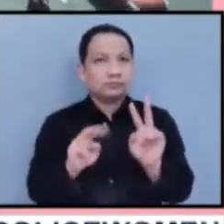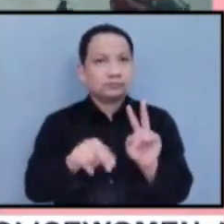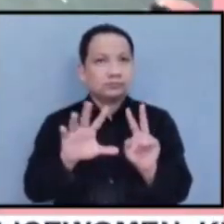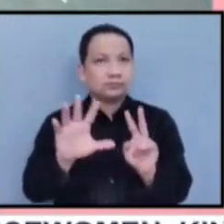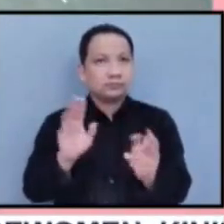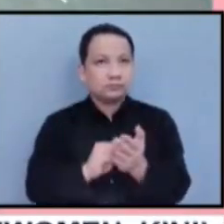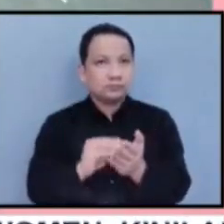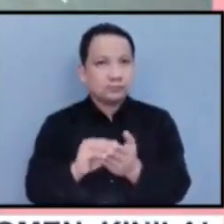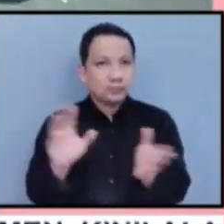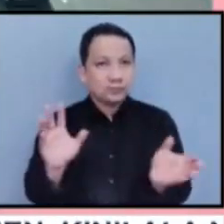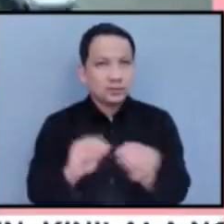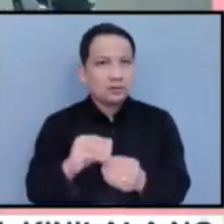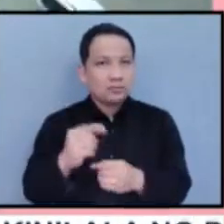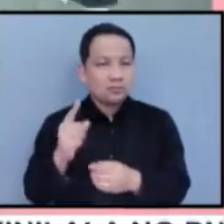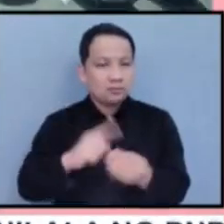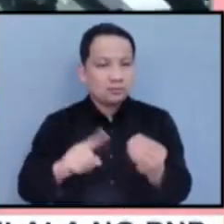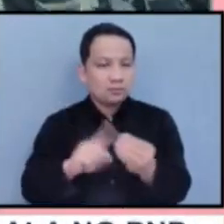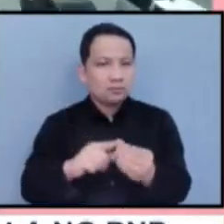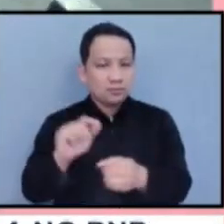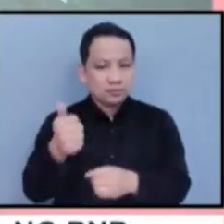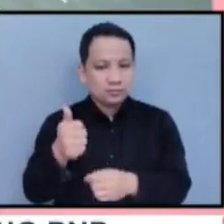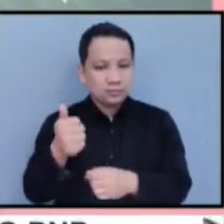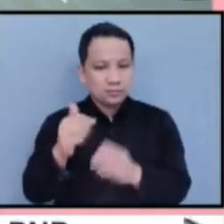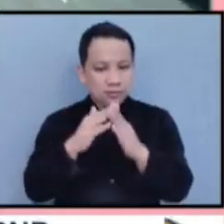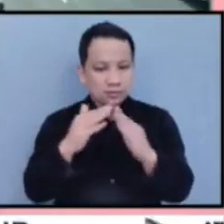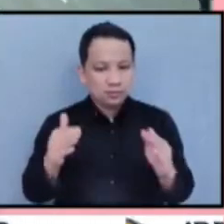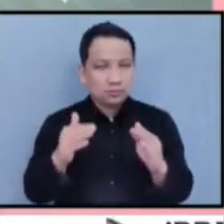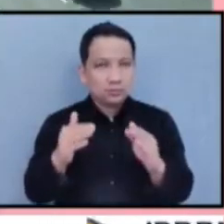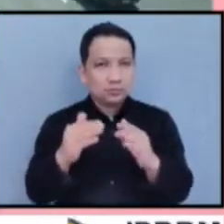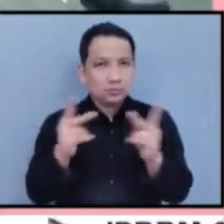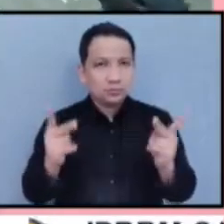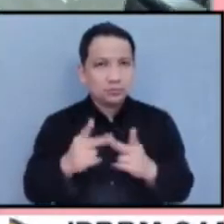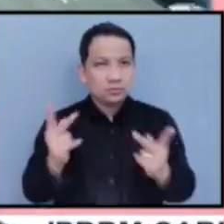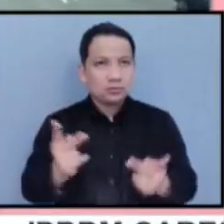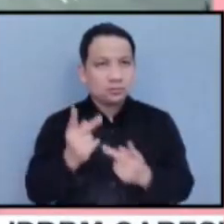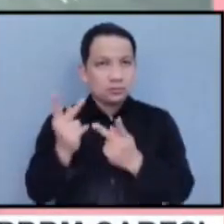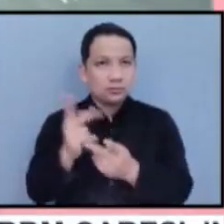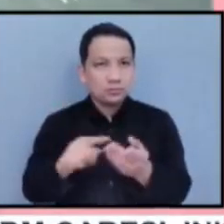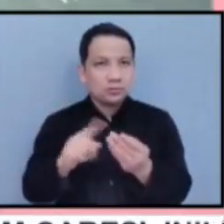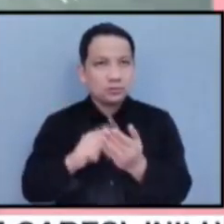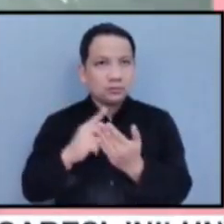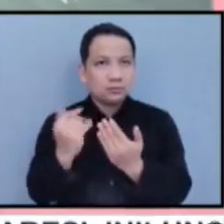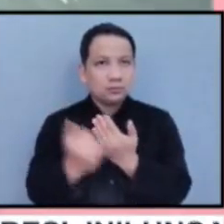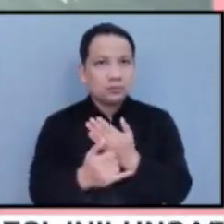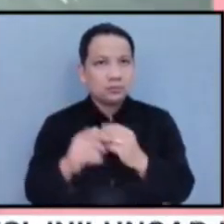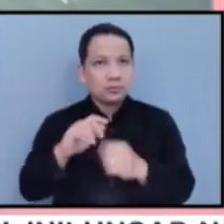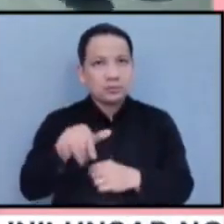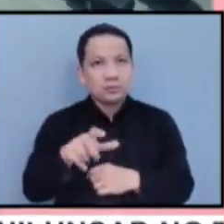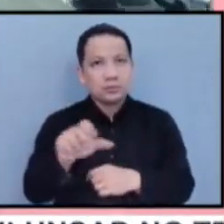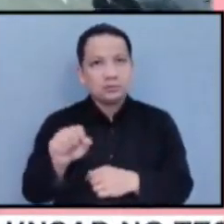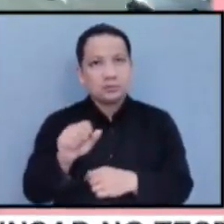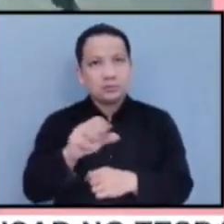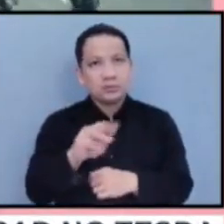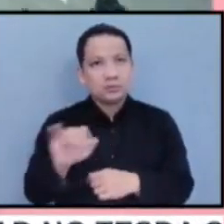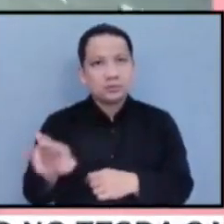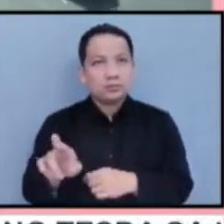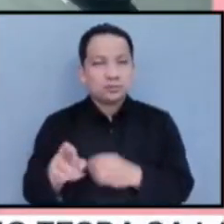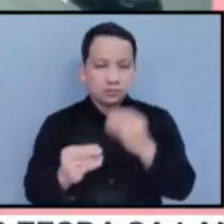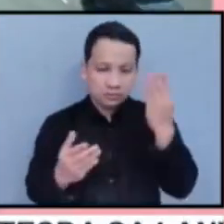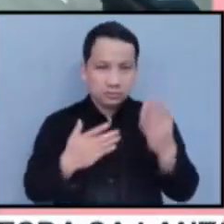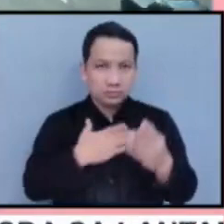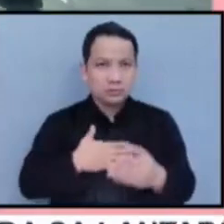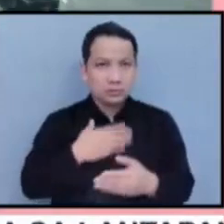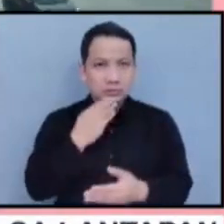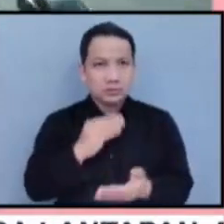million pesos para sa 10 housing units sa proposed housing project sa San Jose Dibuan, Samar. May mensahe naman si